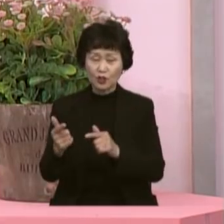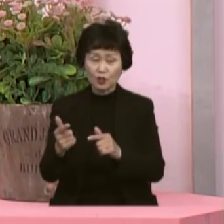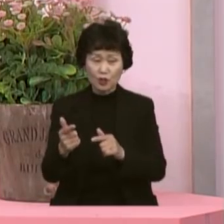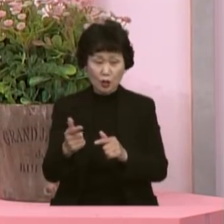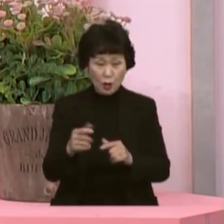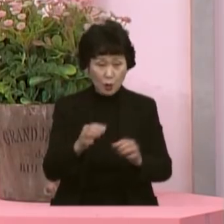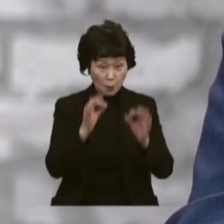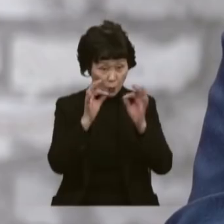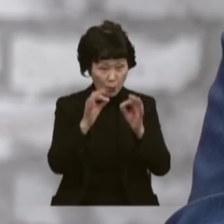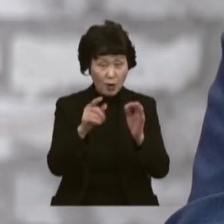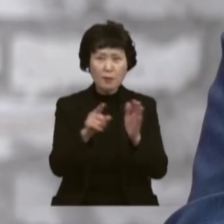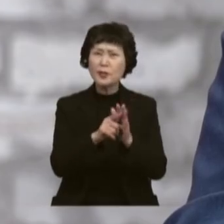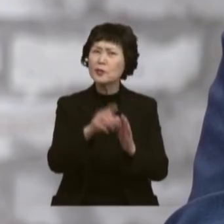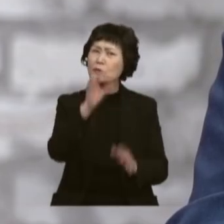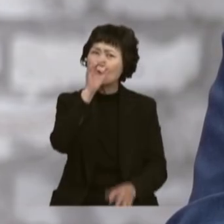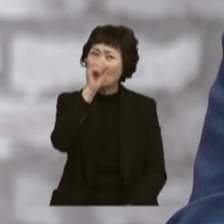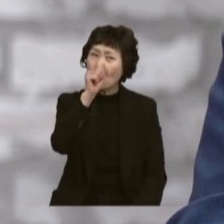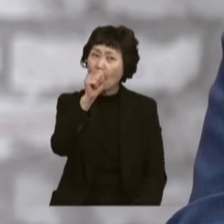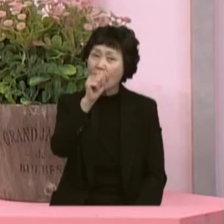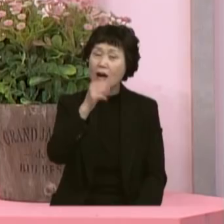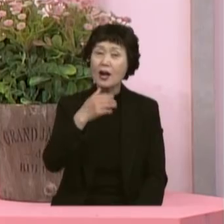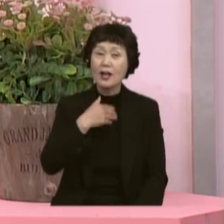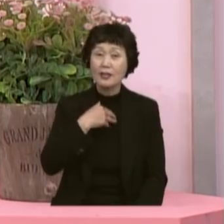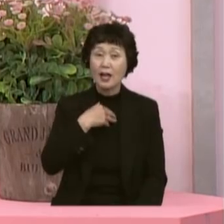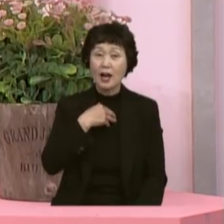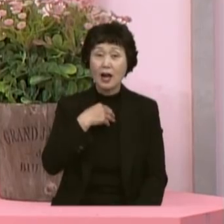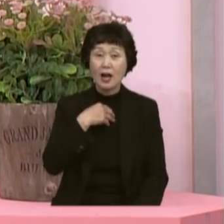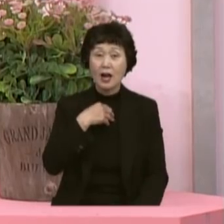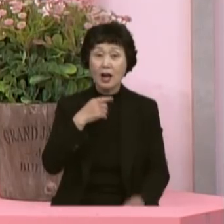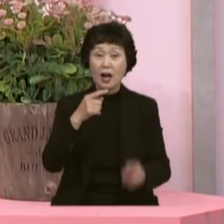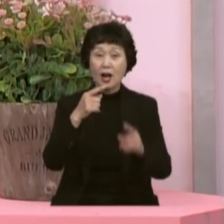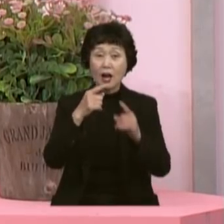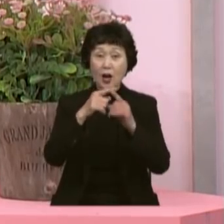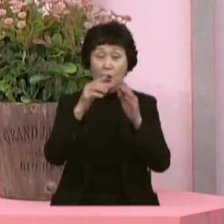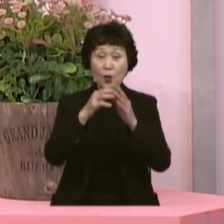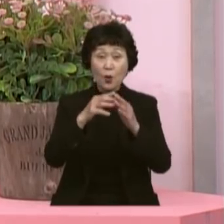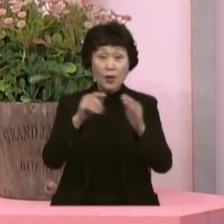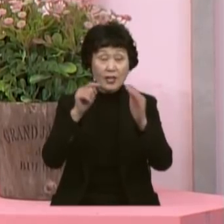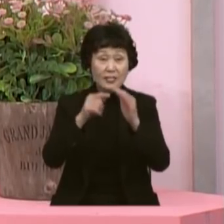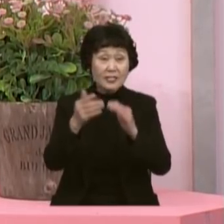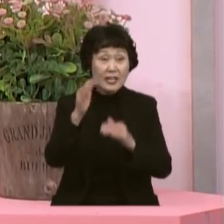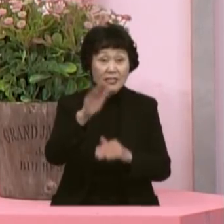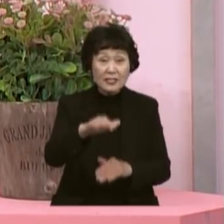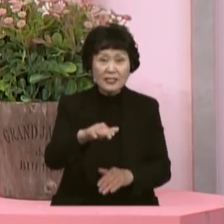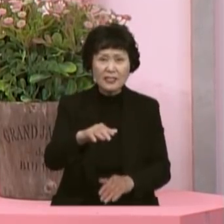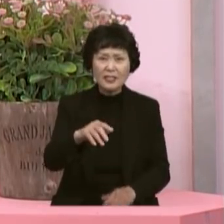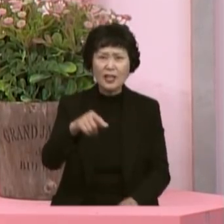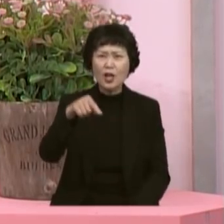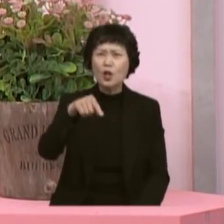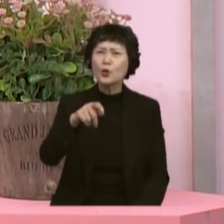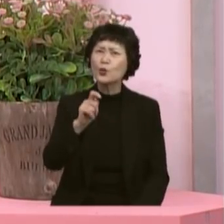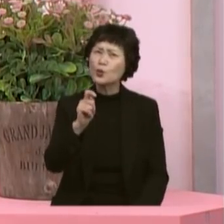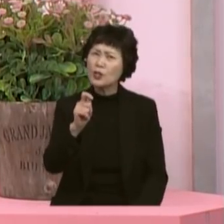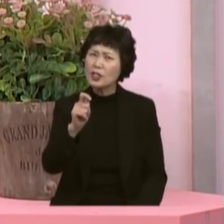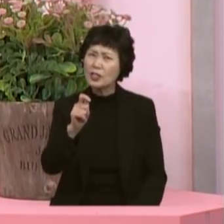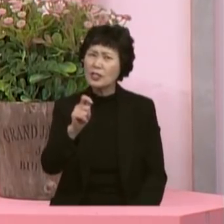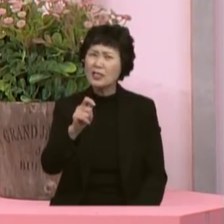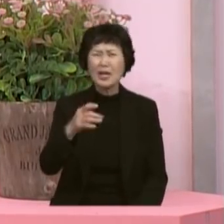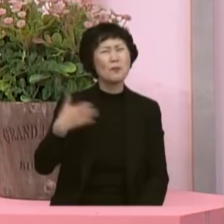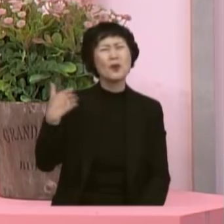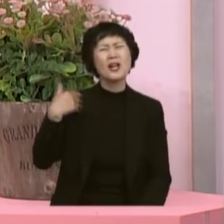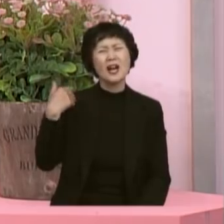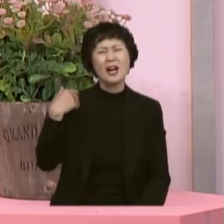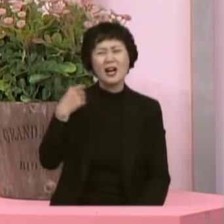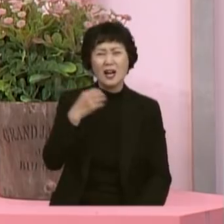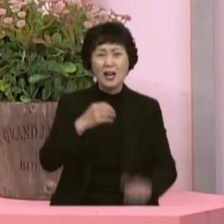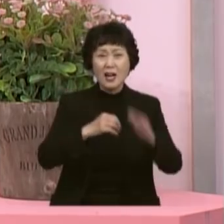다 믿음이 좋은 거예요. 근데 나는 학교에 올라갔는데 애들끼리 막 이렇게 큐티인지 뭔지 내가 알 게 뭐야. 아침에 와가지고 막